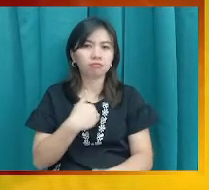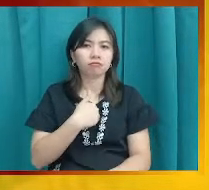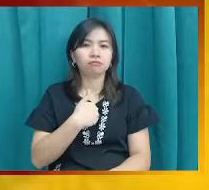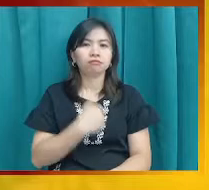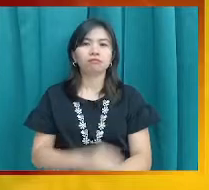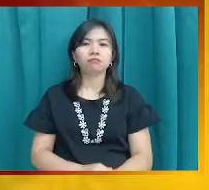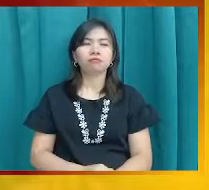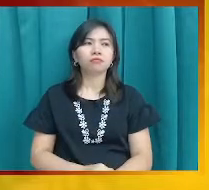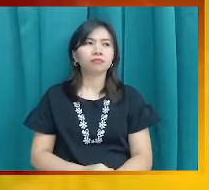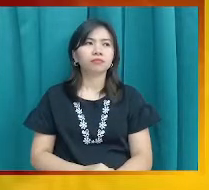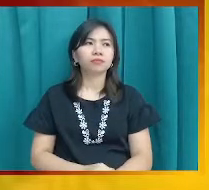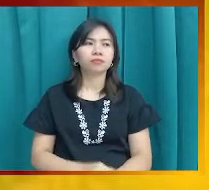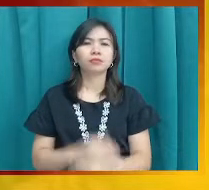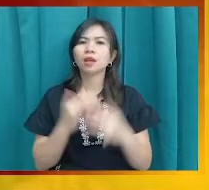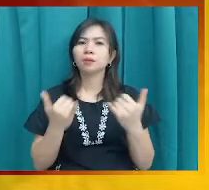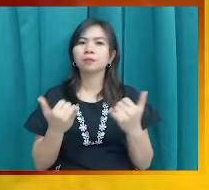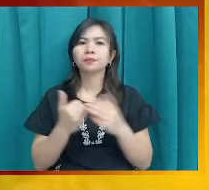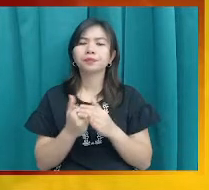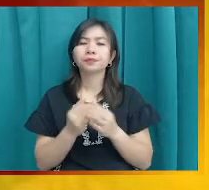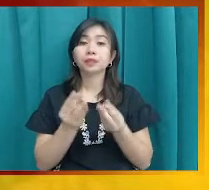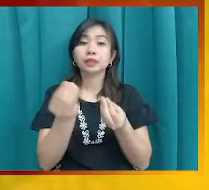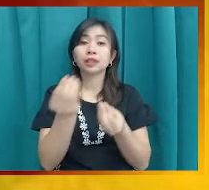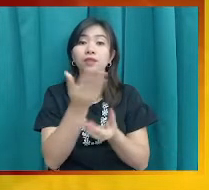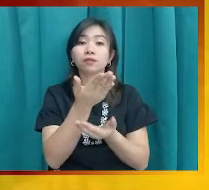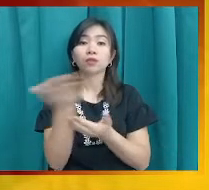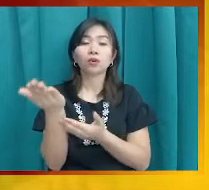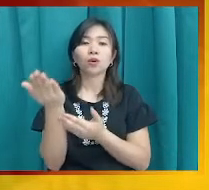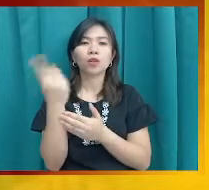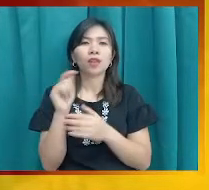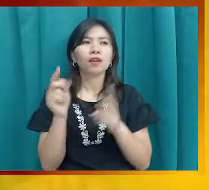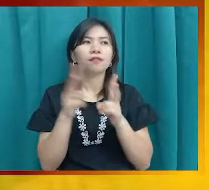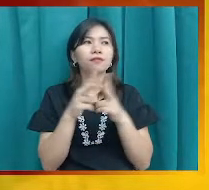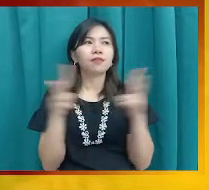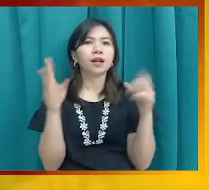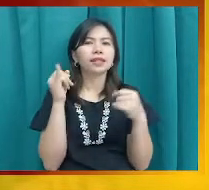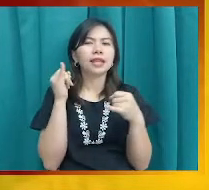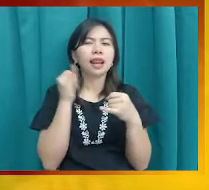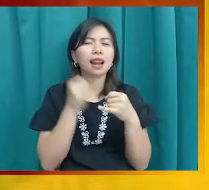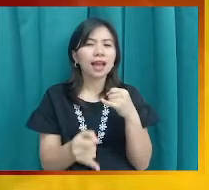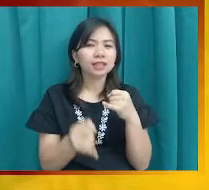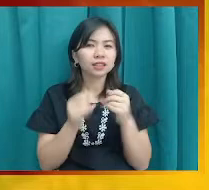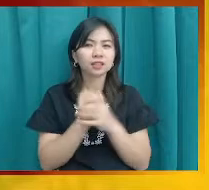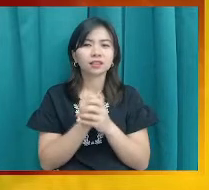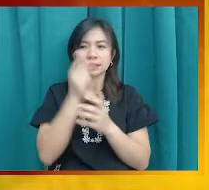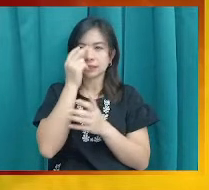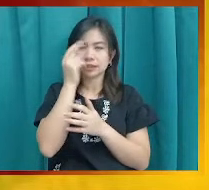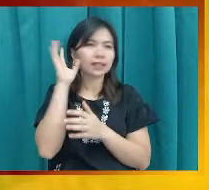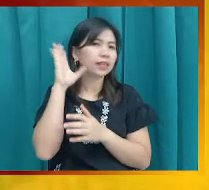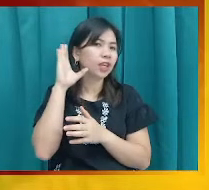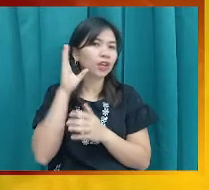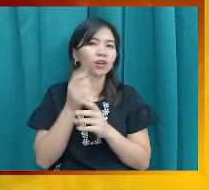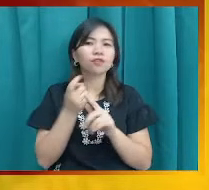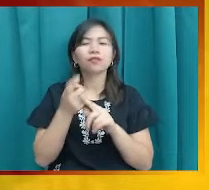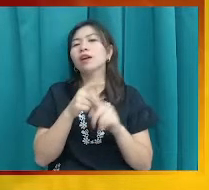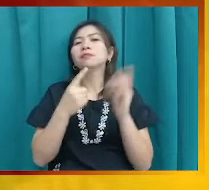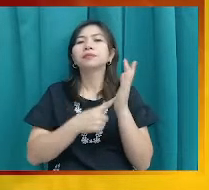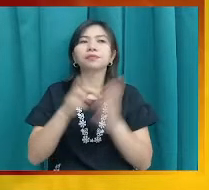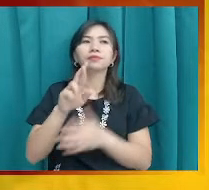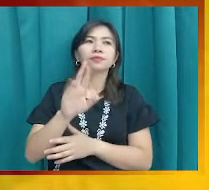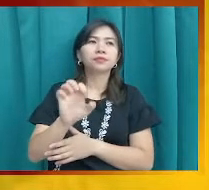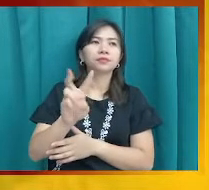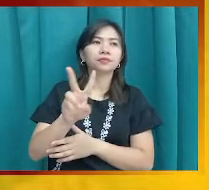Ano muna sila? Bigyan muna sila nung pinaka parang last na kanilang nakita. Last review na sa mga...